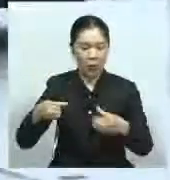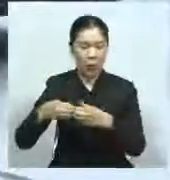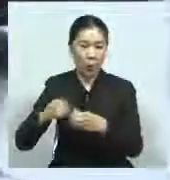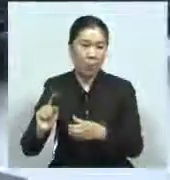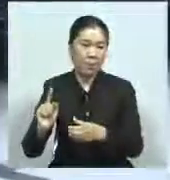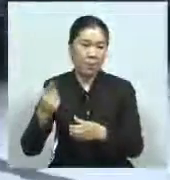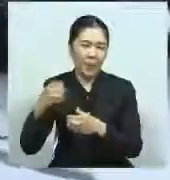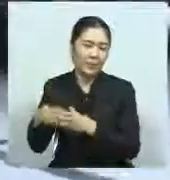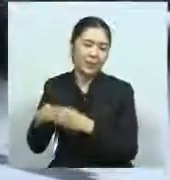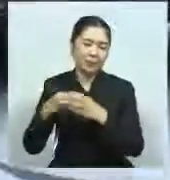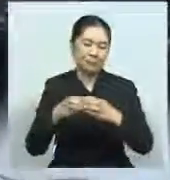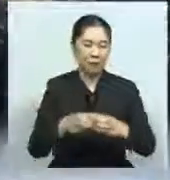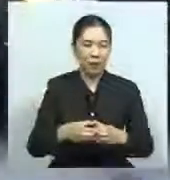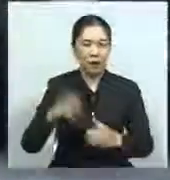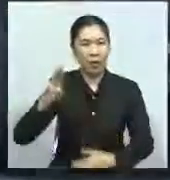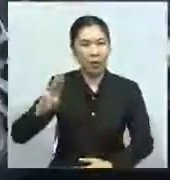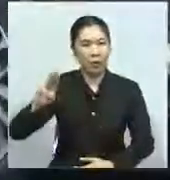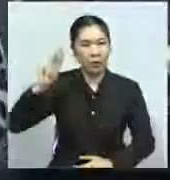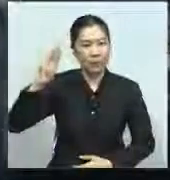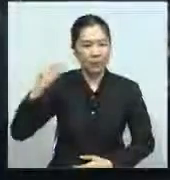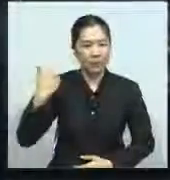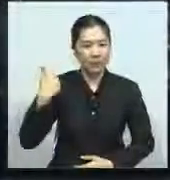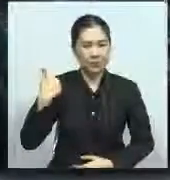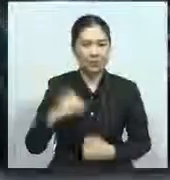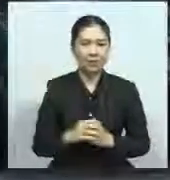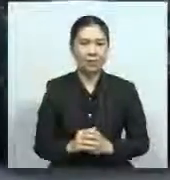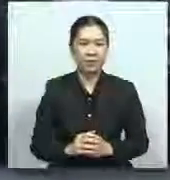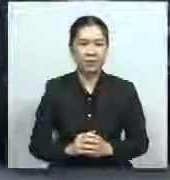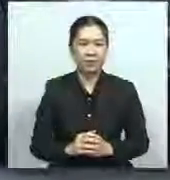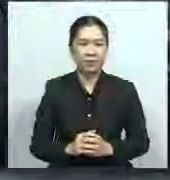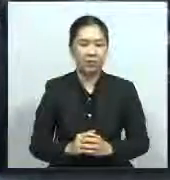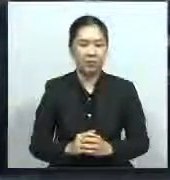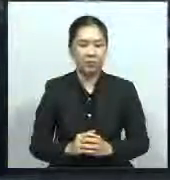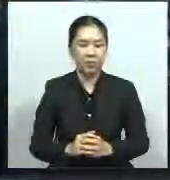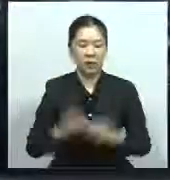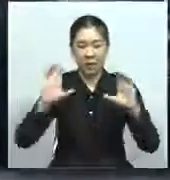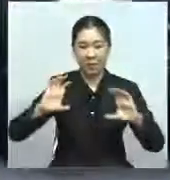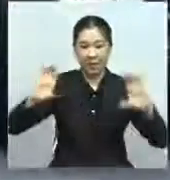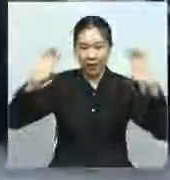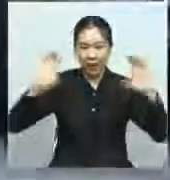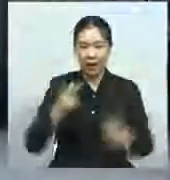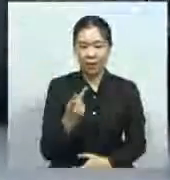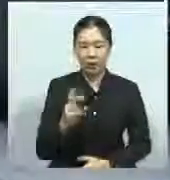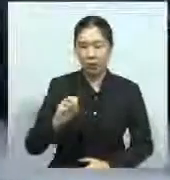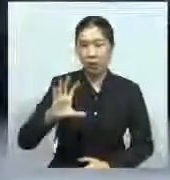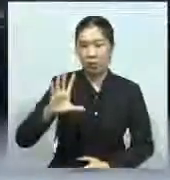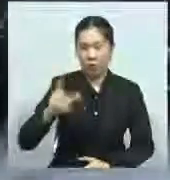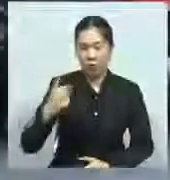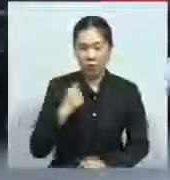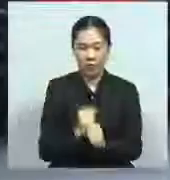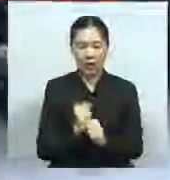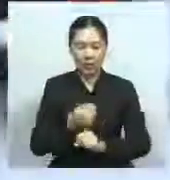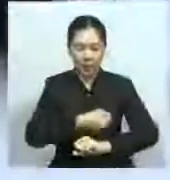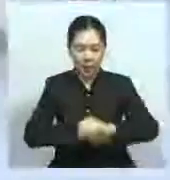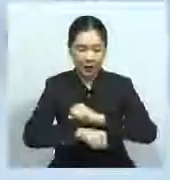าเฝ้าถวายสัตย์ปฏิญาณตนและเมื่อถึงเวลานั้นนะคะทั้งรัฐบาลและคสช.ก็จะสิ้นสุดการปฏิบั